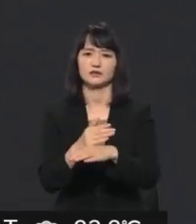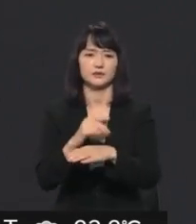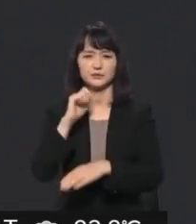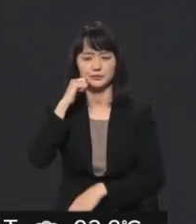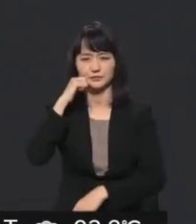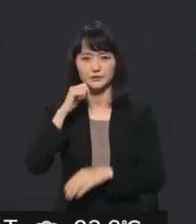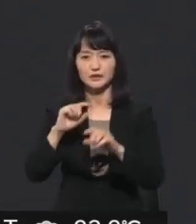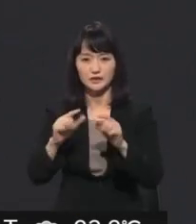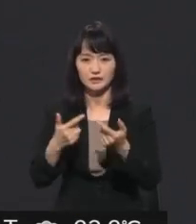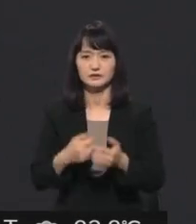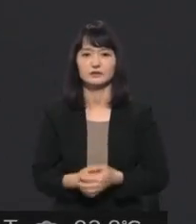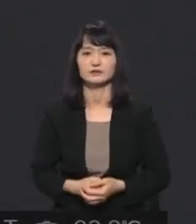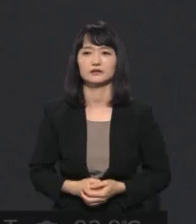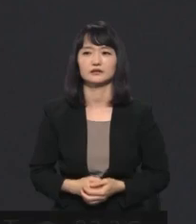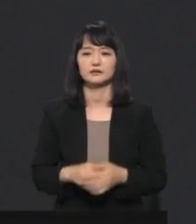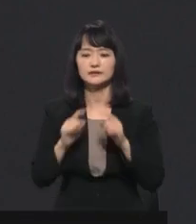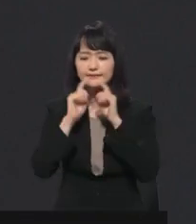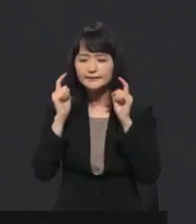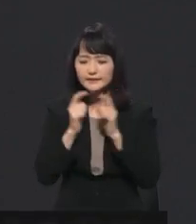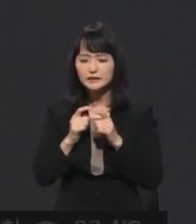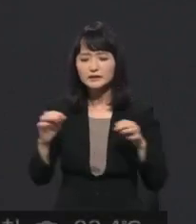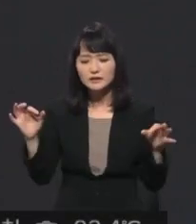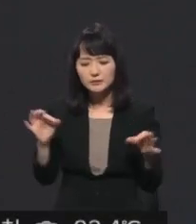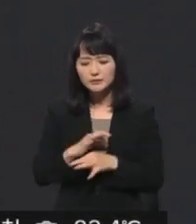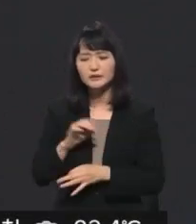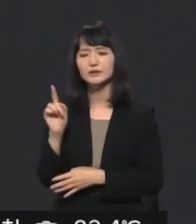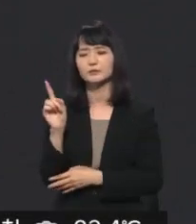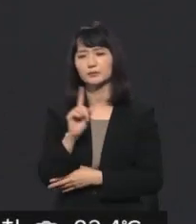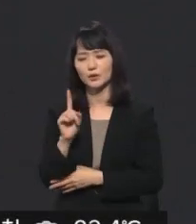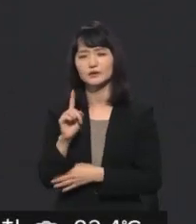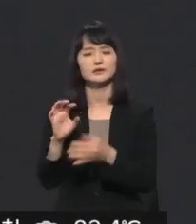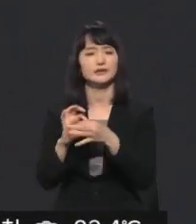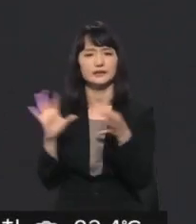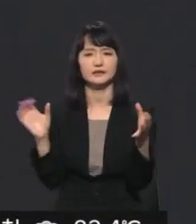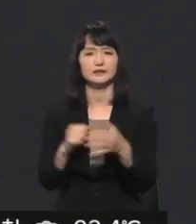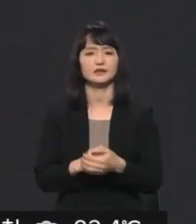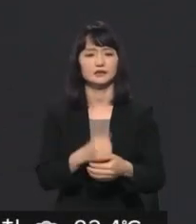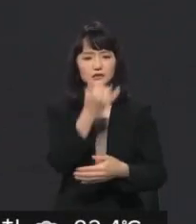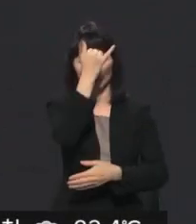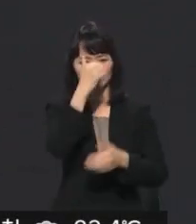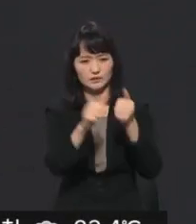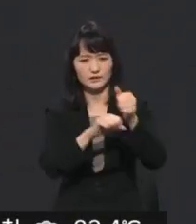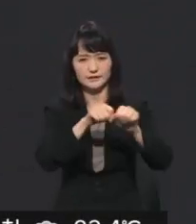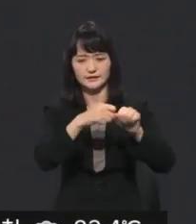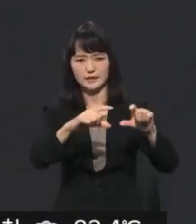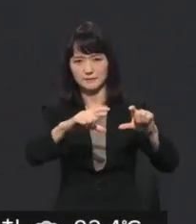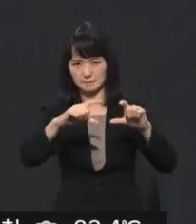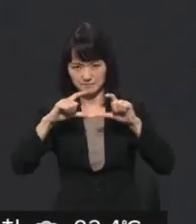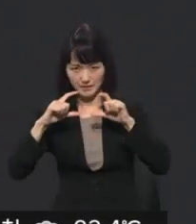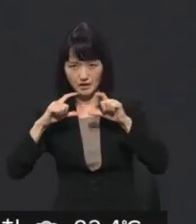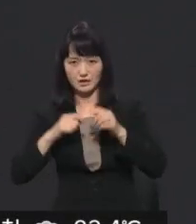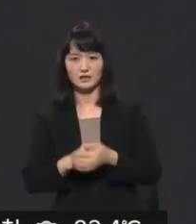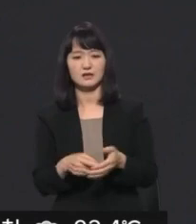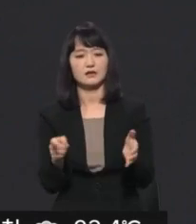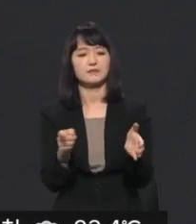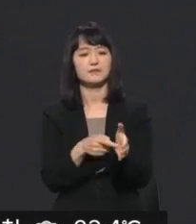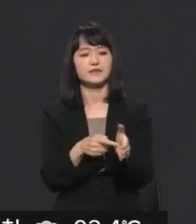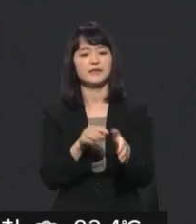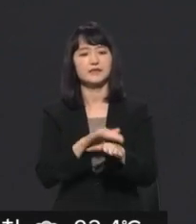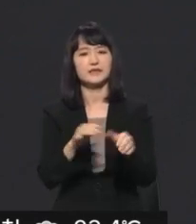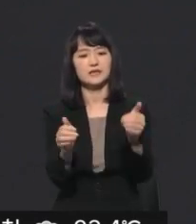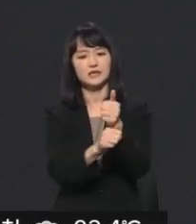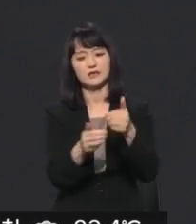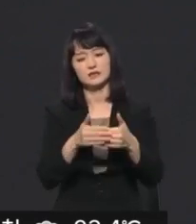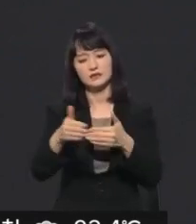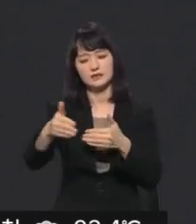뭐 개인적인 비리 든 아니든 어쨌든 윤리위원회 징계를 받고 그 후에 비대위의 로 가는 과정에서 여러가지 또